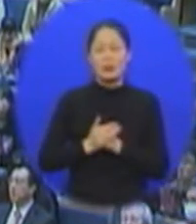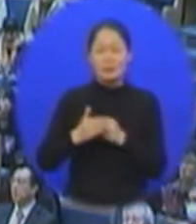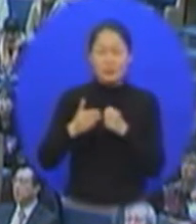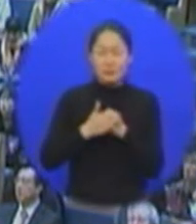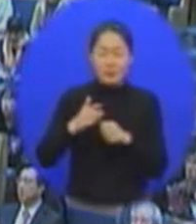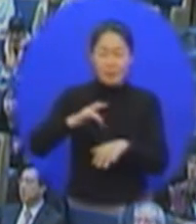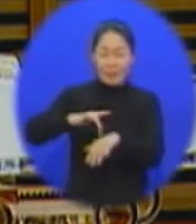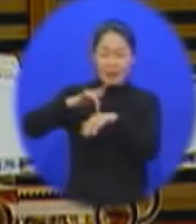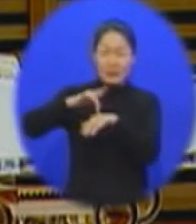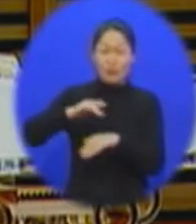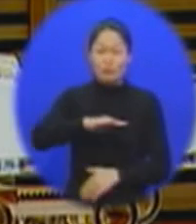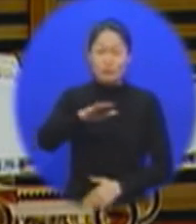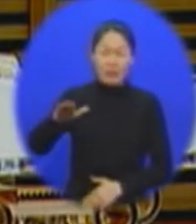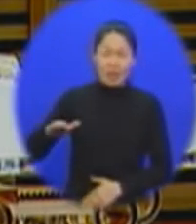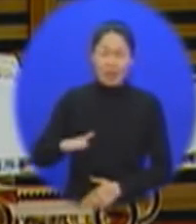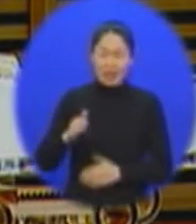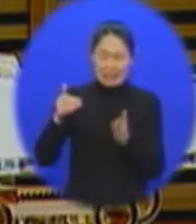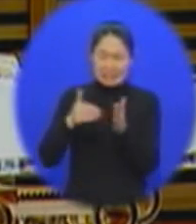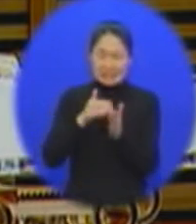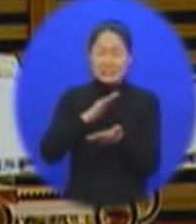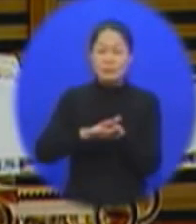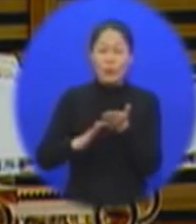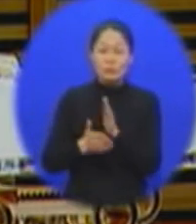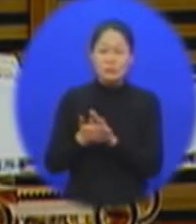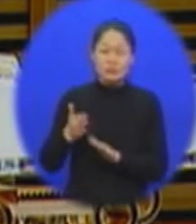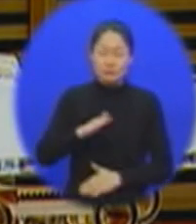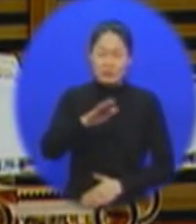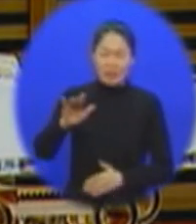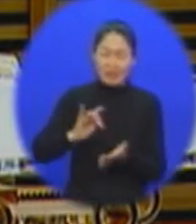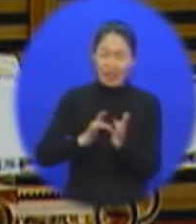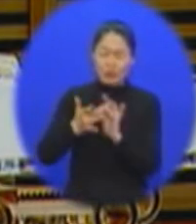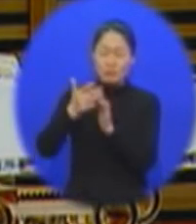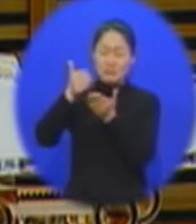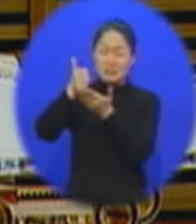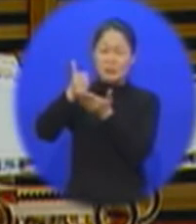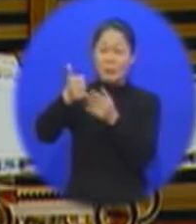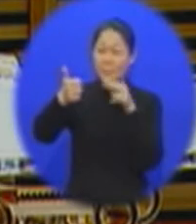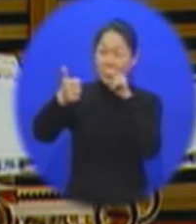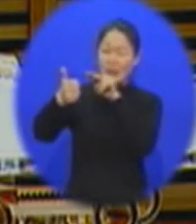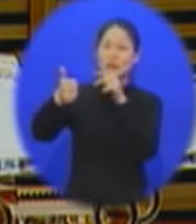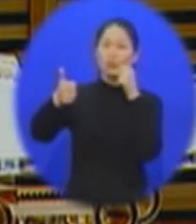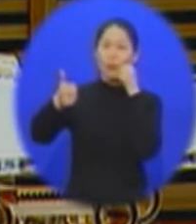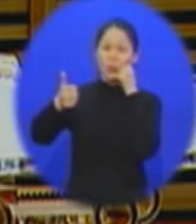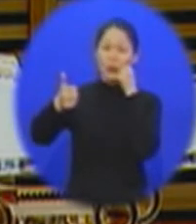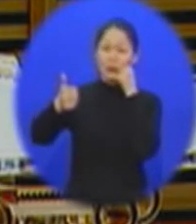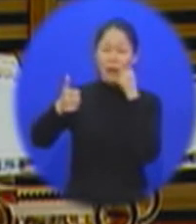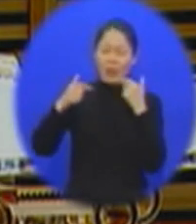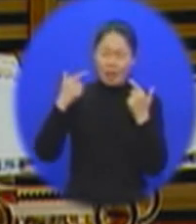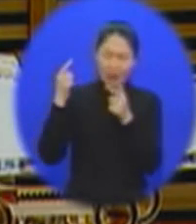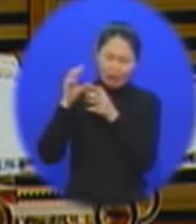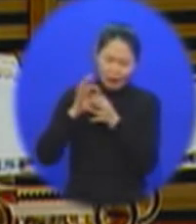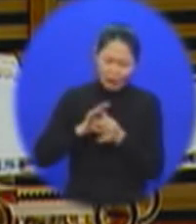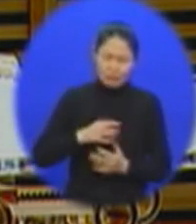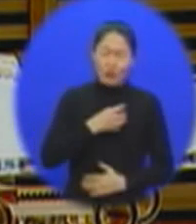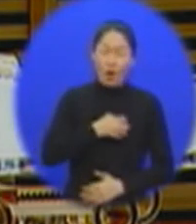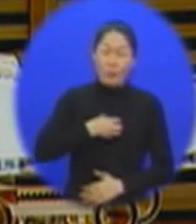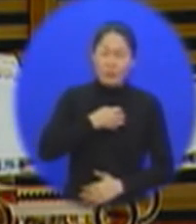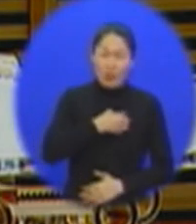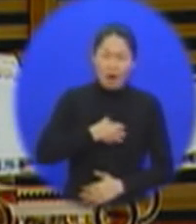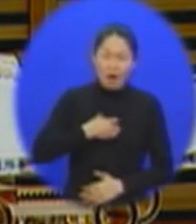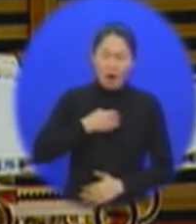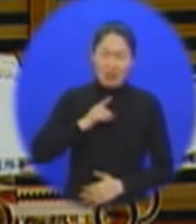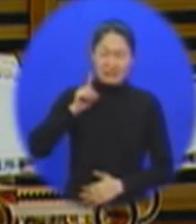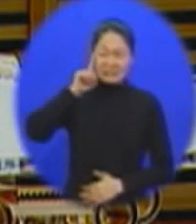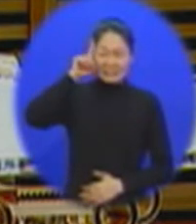우리에게 끊임없이 우리가 예수님을 바라 보지 못하도록 자꾸 염려할 거리 짜증나고